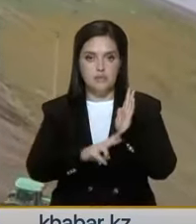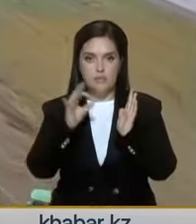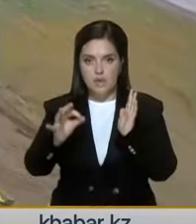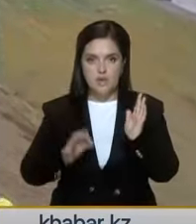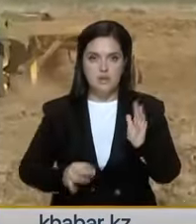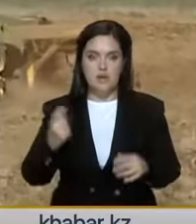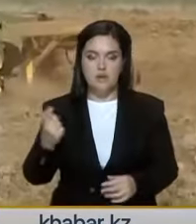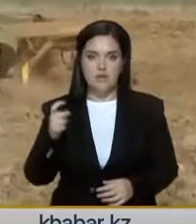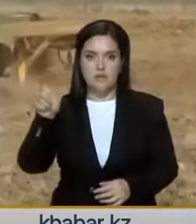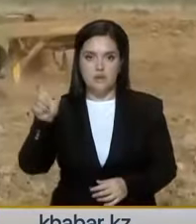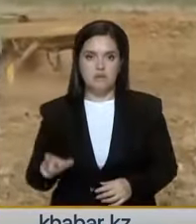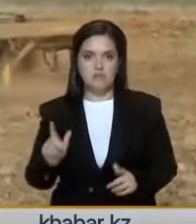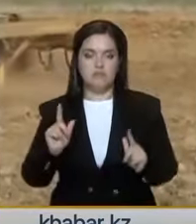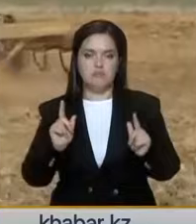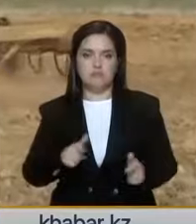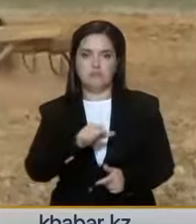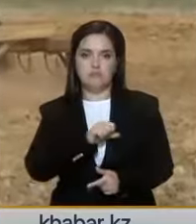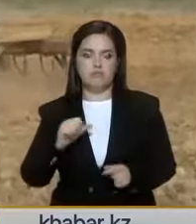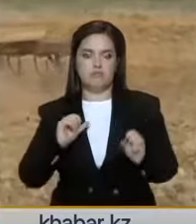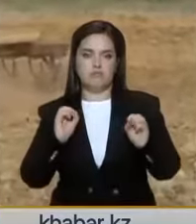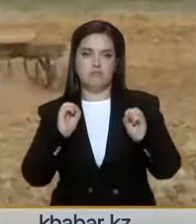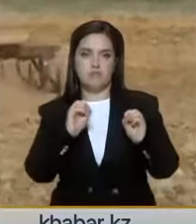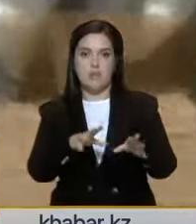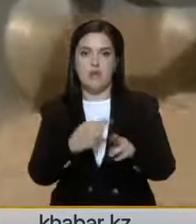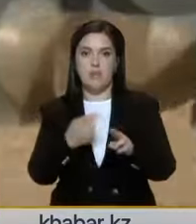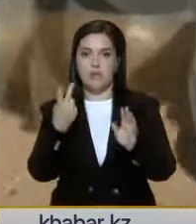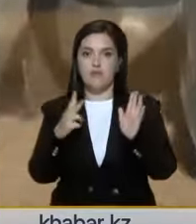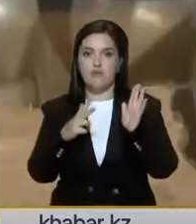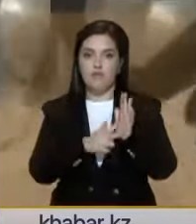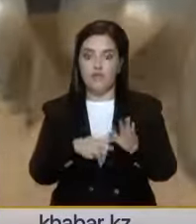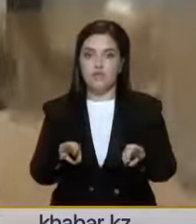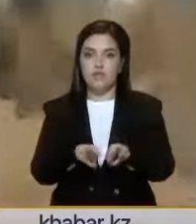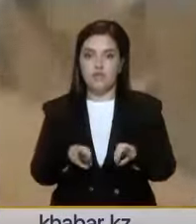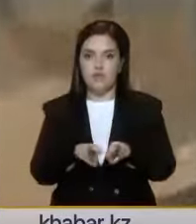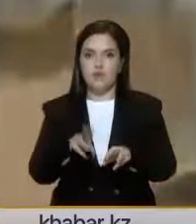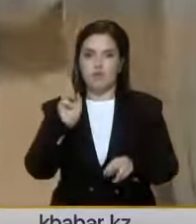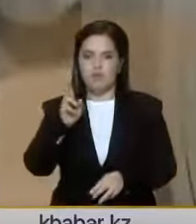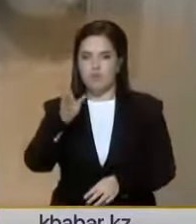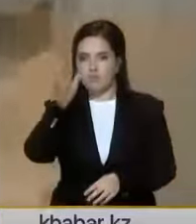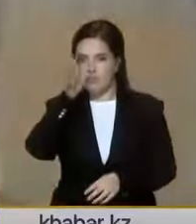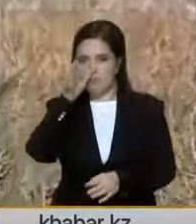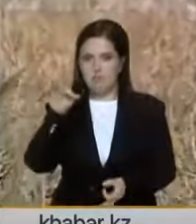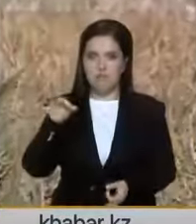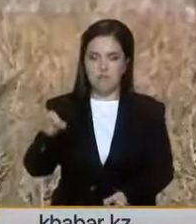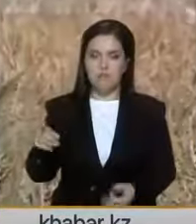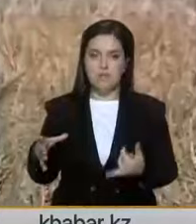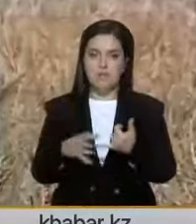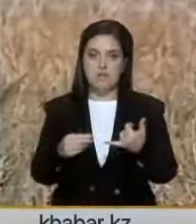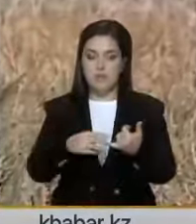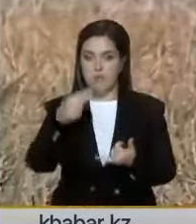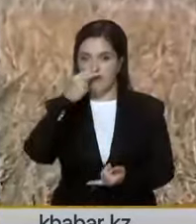70% владельцев пошли на это добровольно. А вот 28 чиновников, допустивших простаивание пастбища